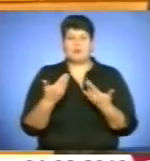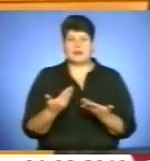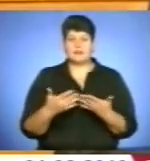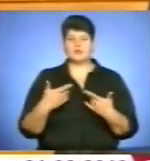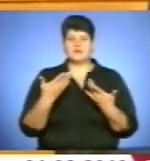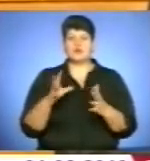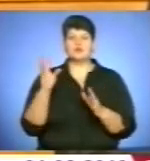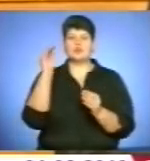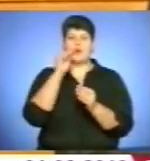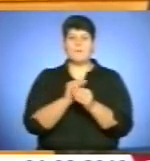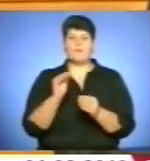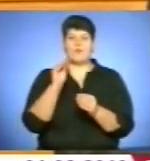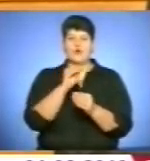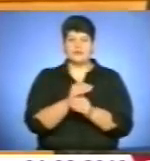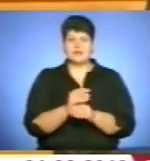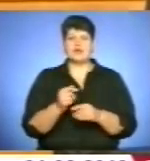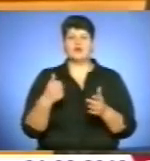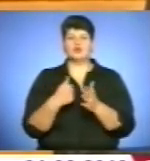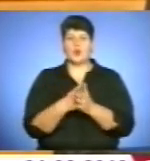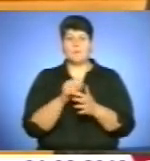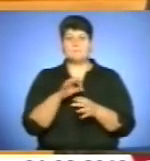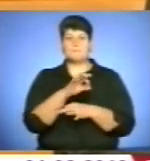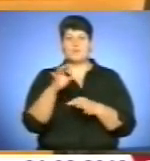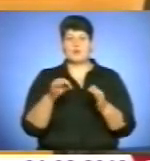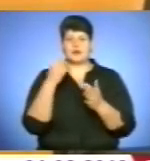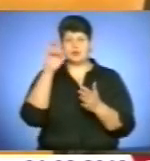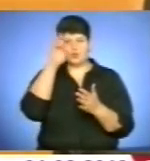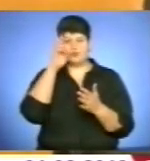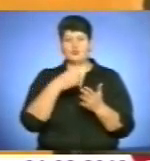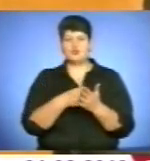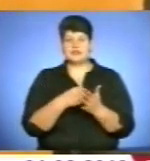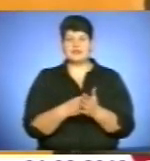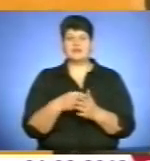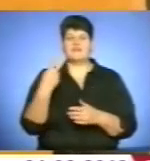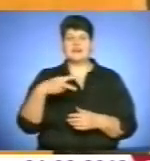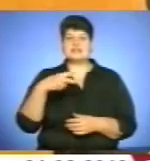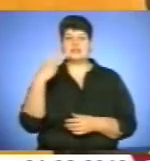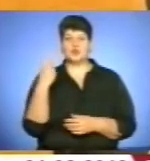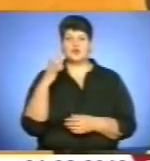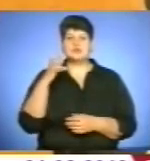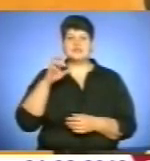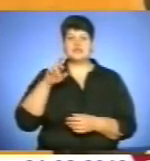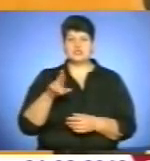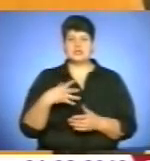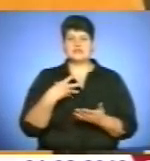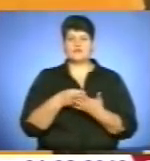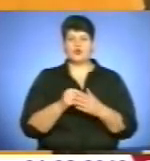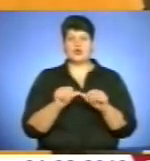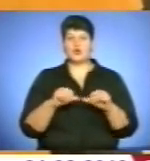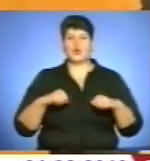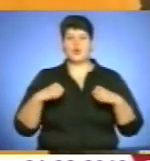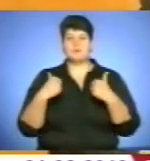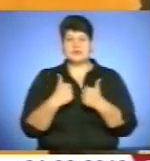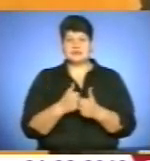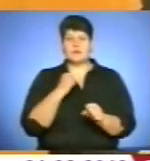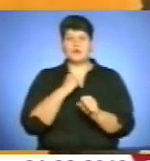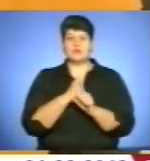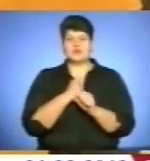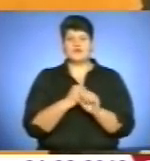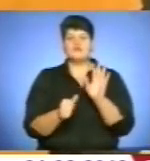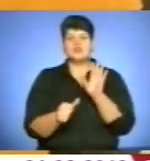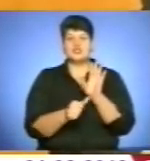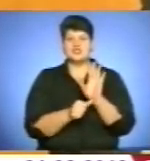до проекту бюджету. 22 січня на своїй комісії, бюджетна комісія, пропрацювавши майже 6 годин,